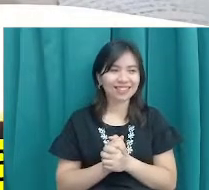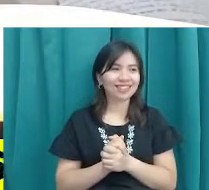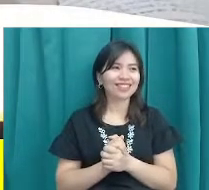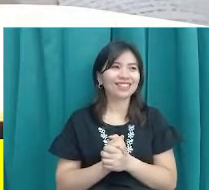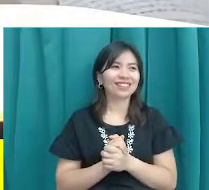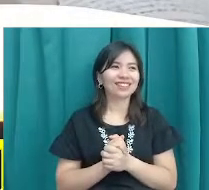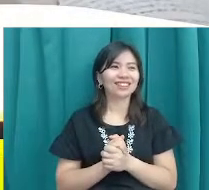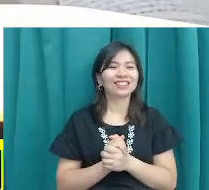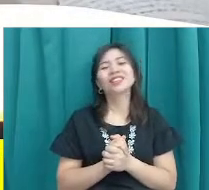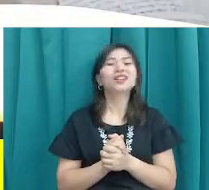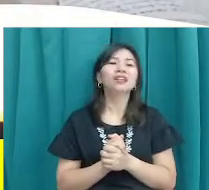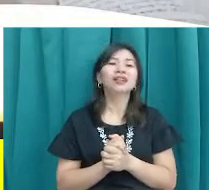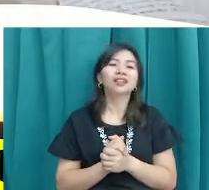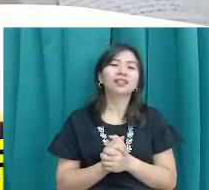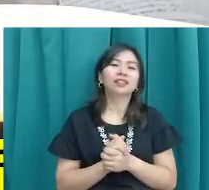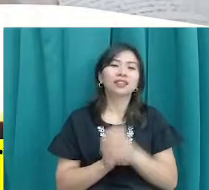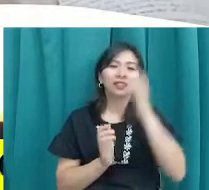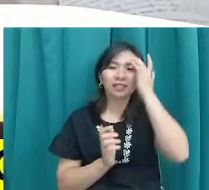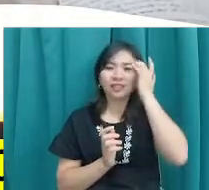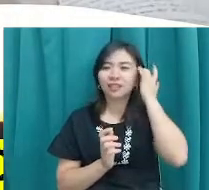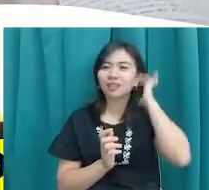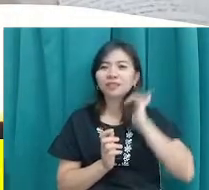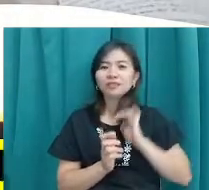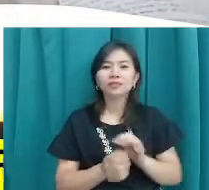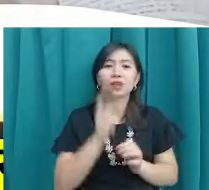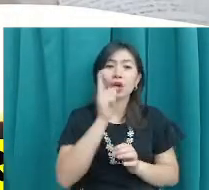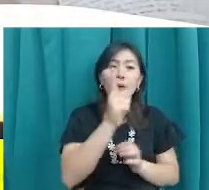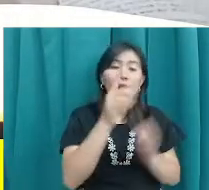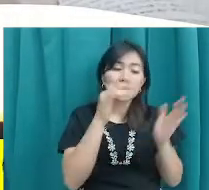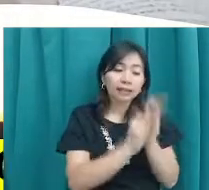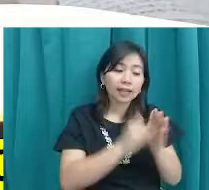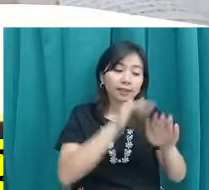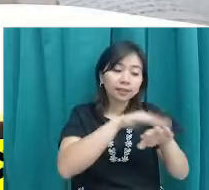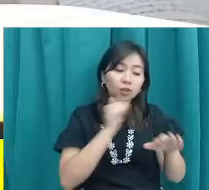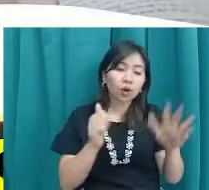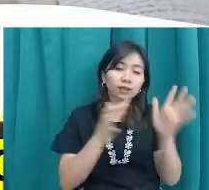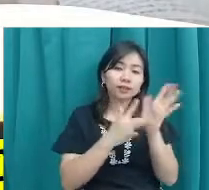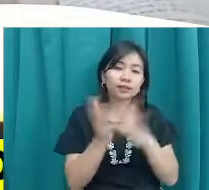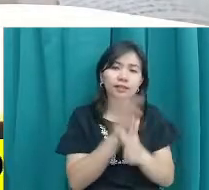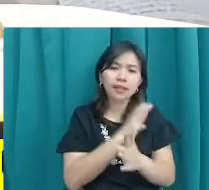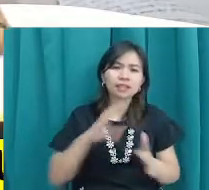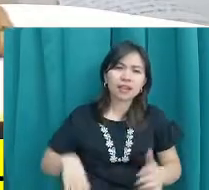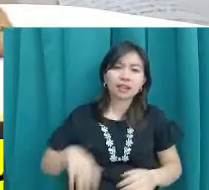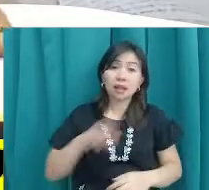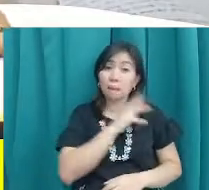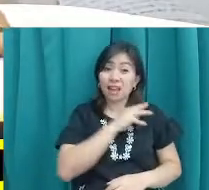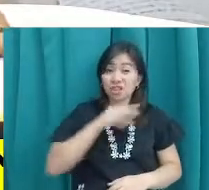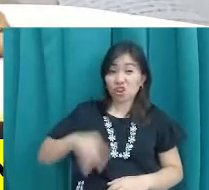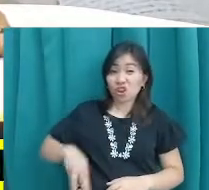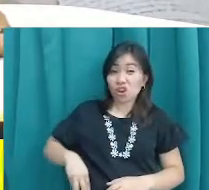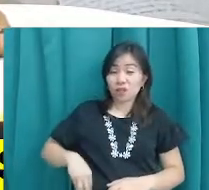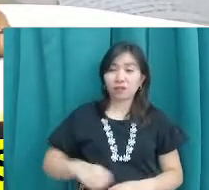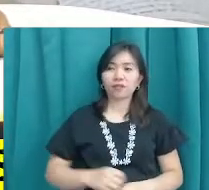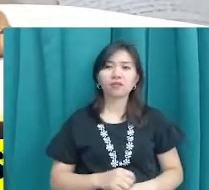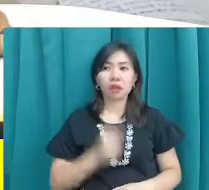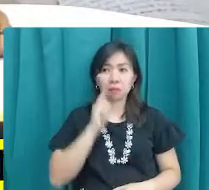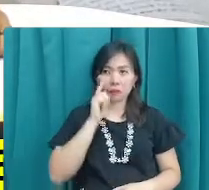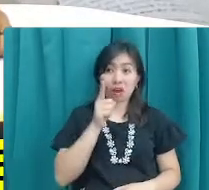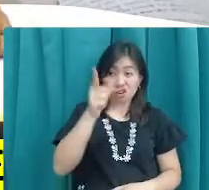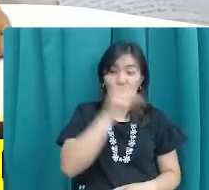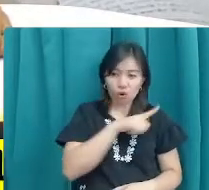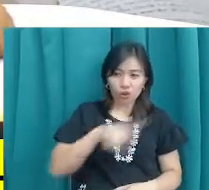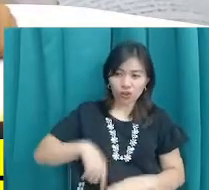Ulitin ko. Yung tumawag sa Panginoon Hesus Kristo na Master, Lord kayo, Master ang tawag ko sa kanya. Di